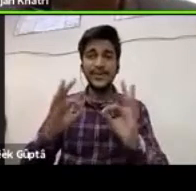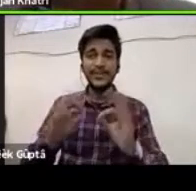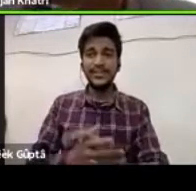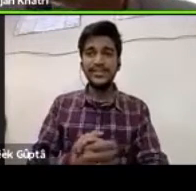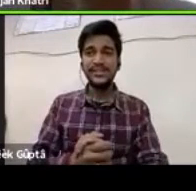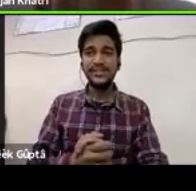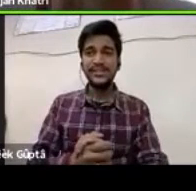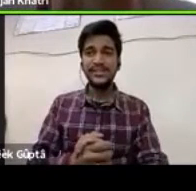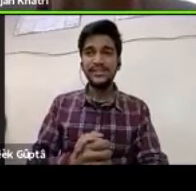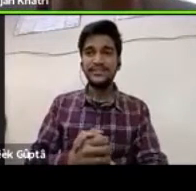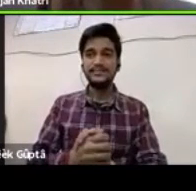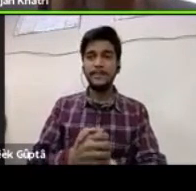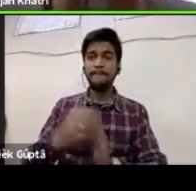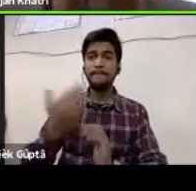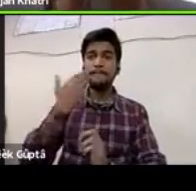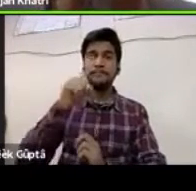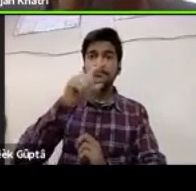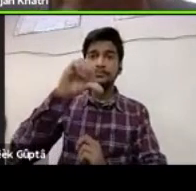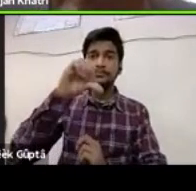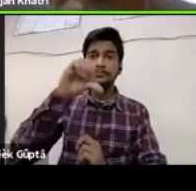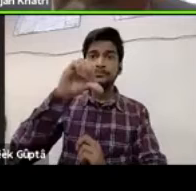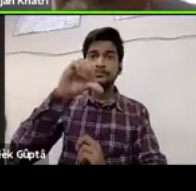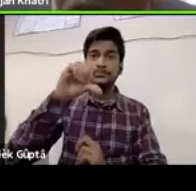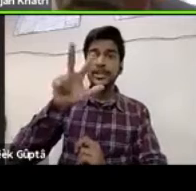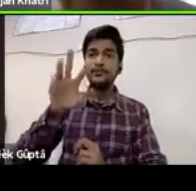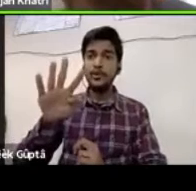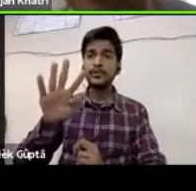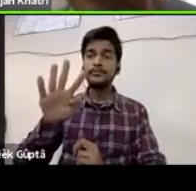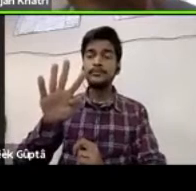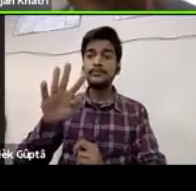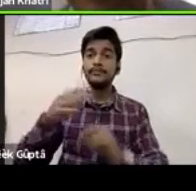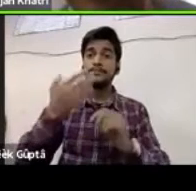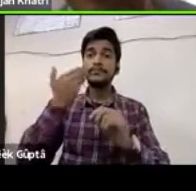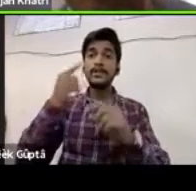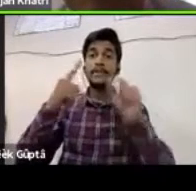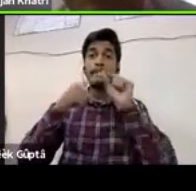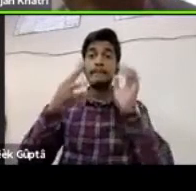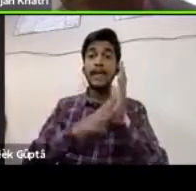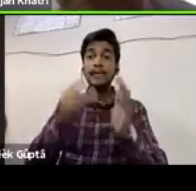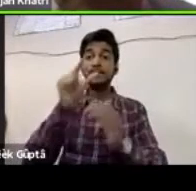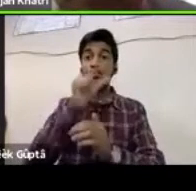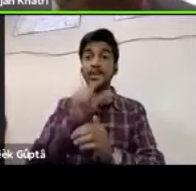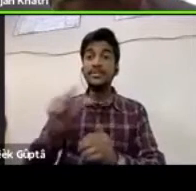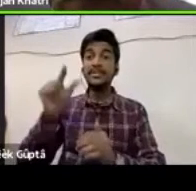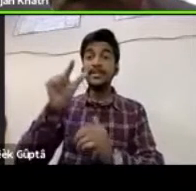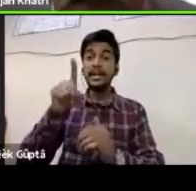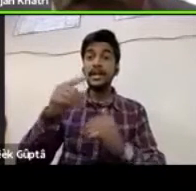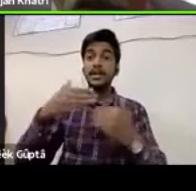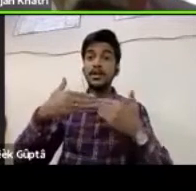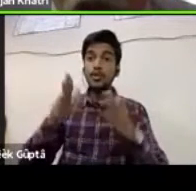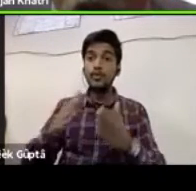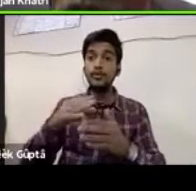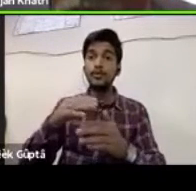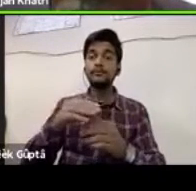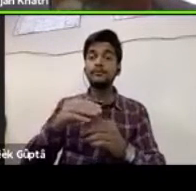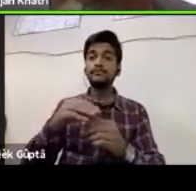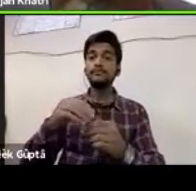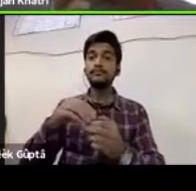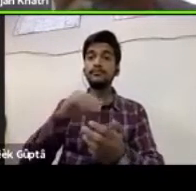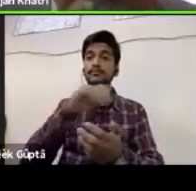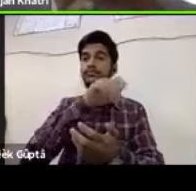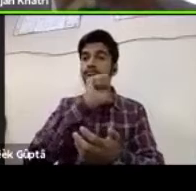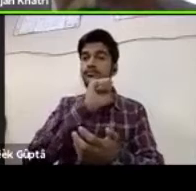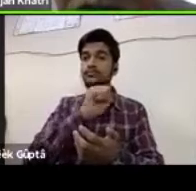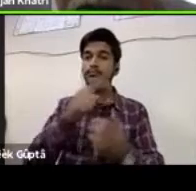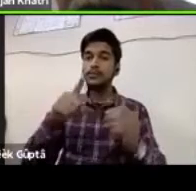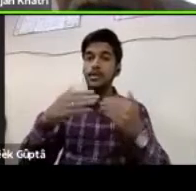1914 में मुझे बड़ी खुशी हुई जब प्रधानमंत्री ने यूनिवर्सल डिजाइन का एक पॉलिसी अनाउंसमेंट किया, और उसके बाद मैं देख